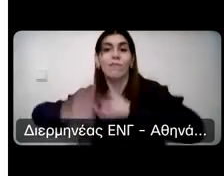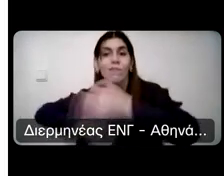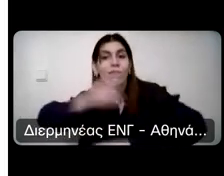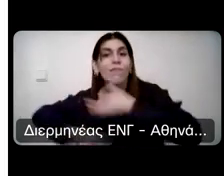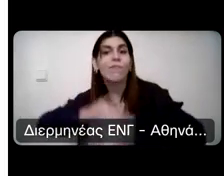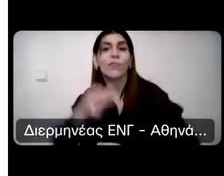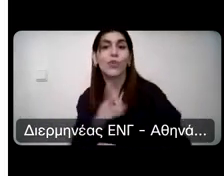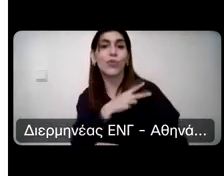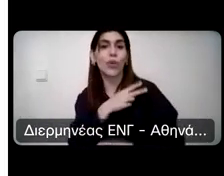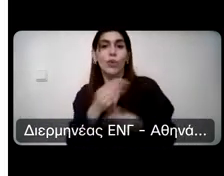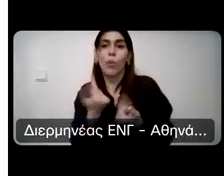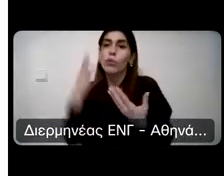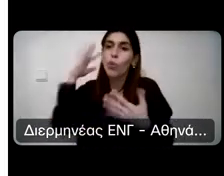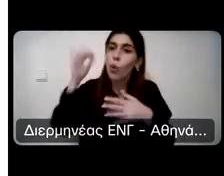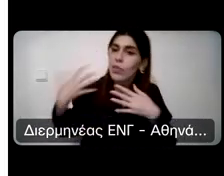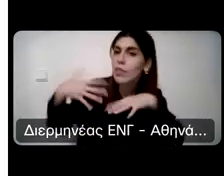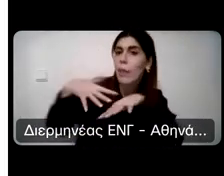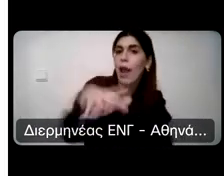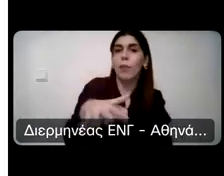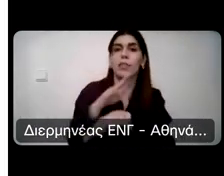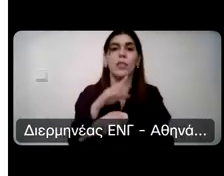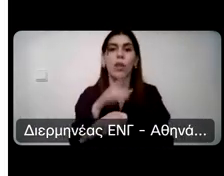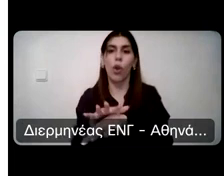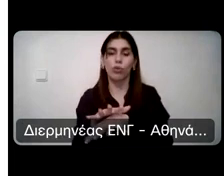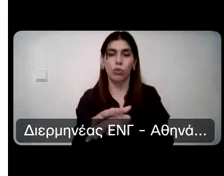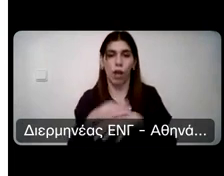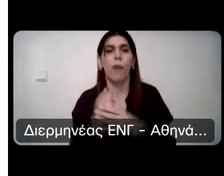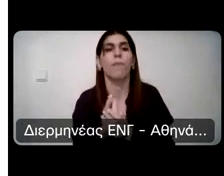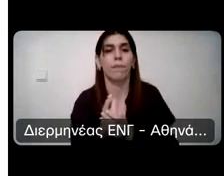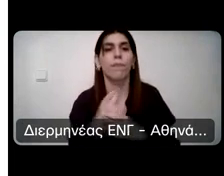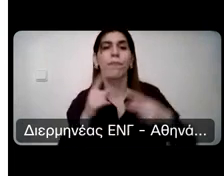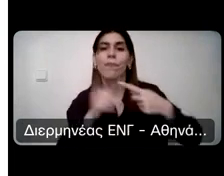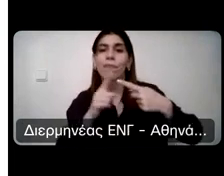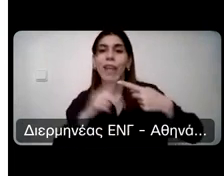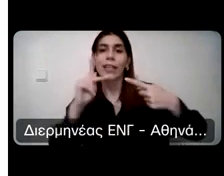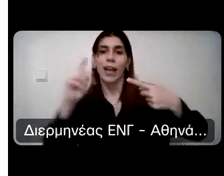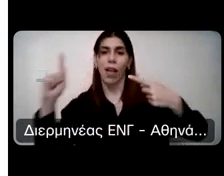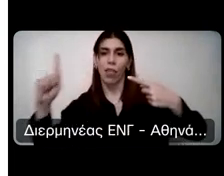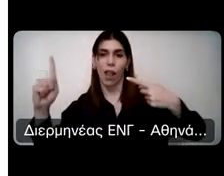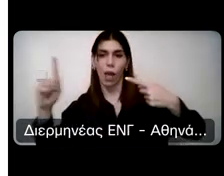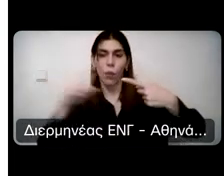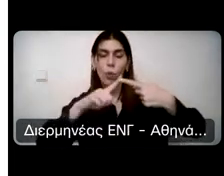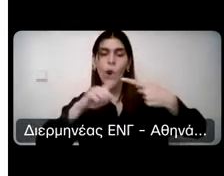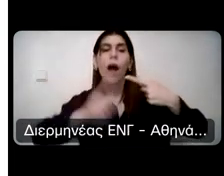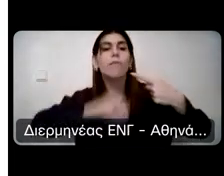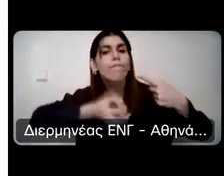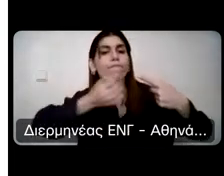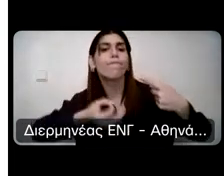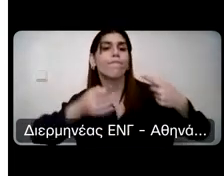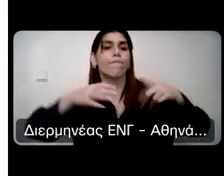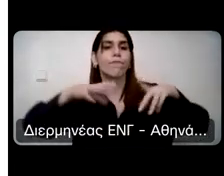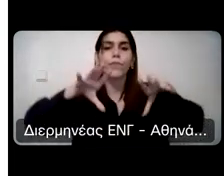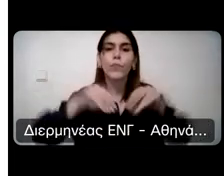Πανεπιστήμιο Κρήτης, θα μας μιλήσει με θέμα «Ο σεξιστικός λόγος στον ακαδημαϊκό χώρο. Πρόνοιες και δράσεις στο